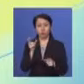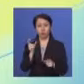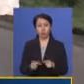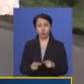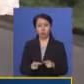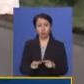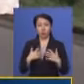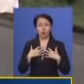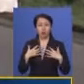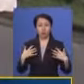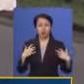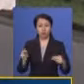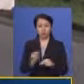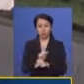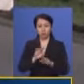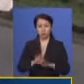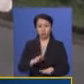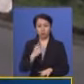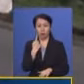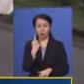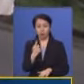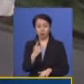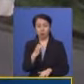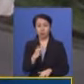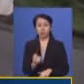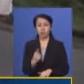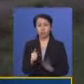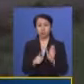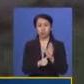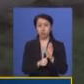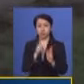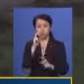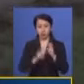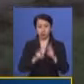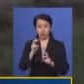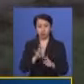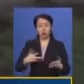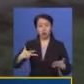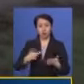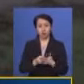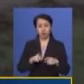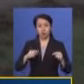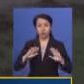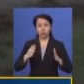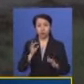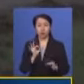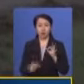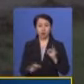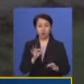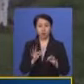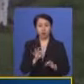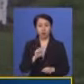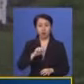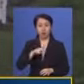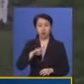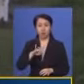управления ветеринарии, только одна из 6 птицефабрик региона оказалась инфицированной. В остальных ситуация нормальная. Как отметил